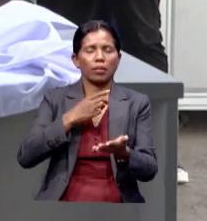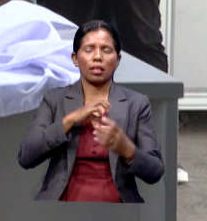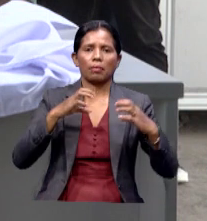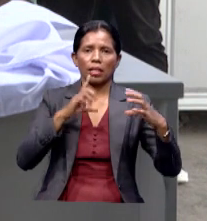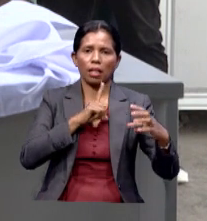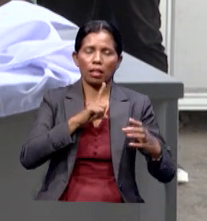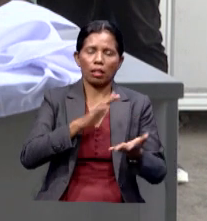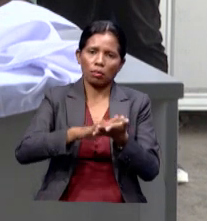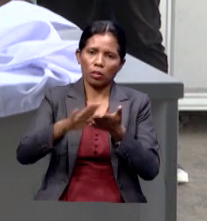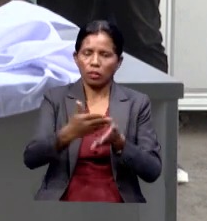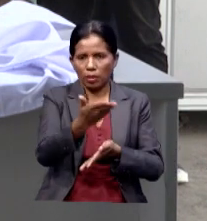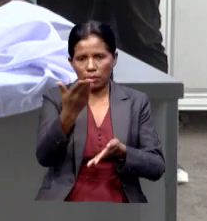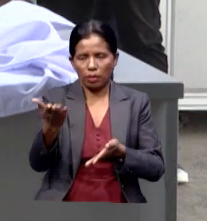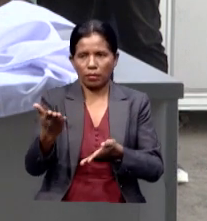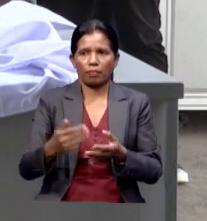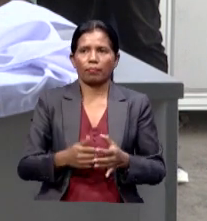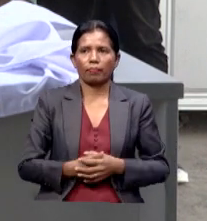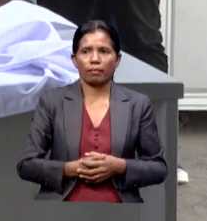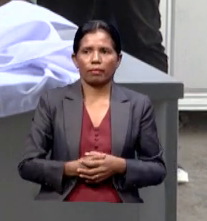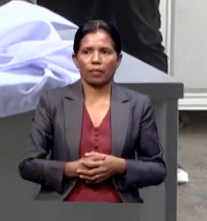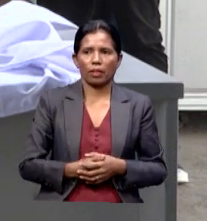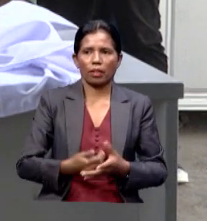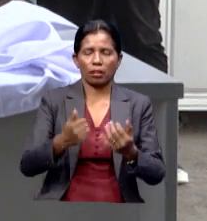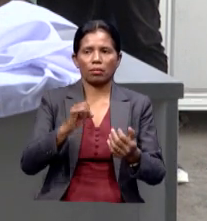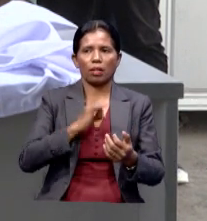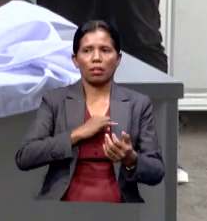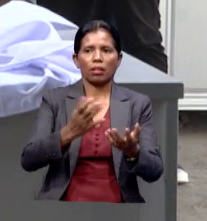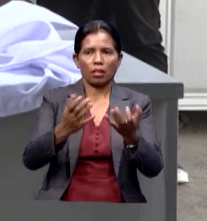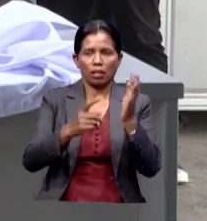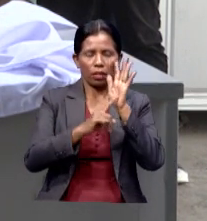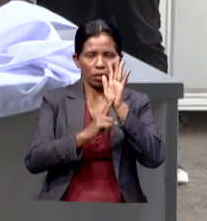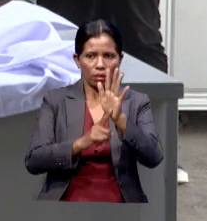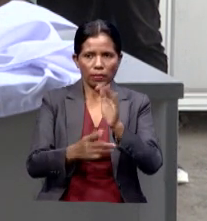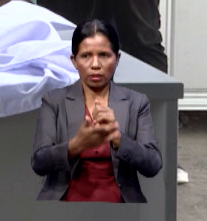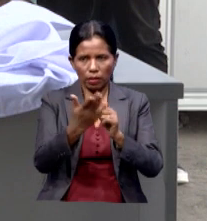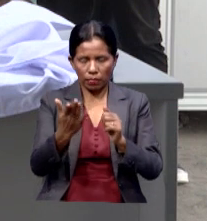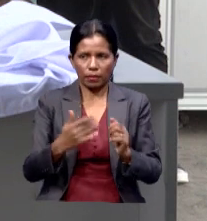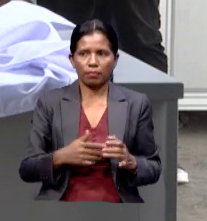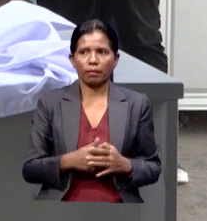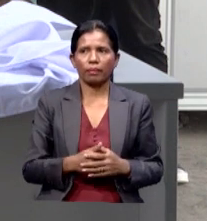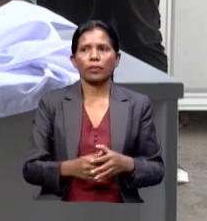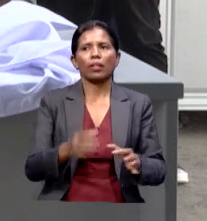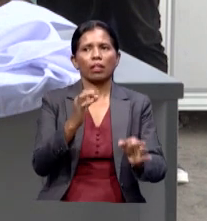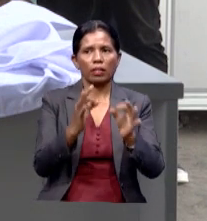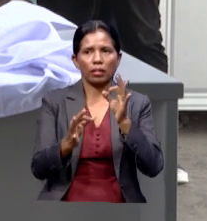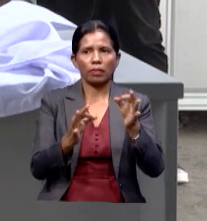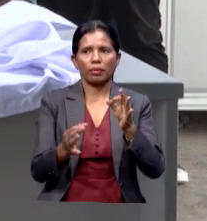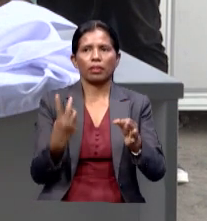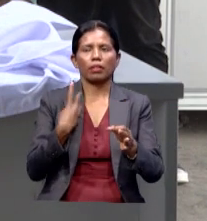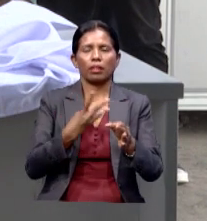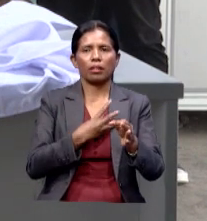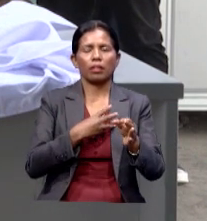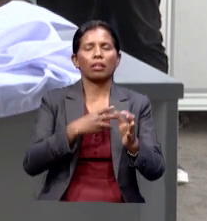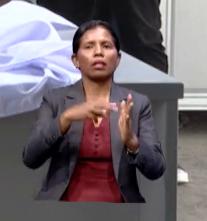lá eu ba imi. E dane makawa karakato ba imi. Kare kita ne populasaun balo ya media